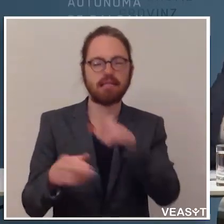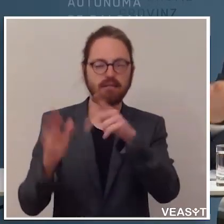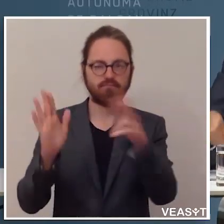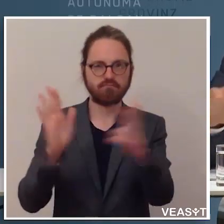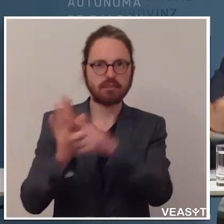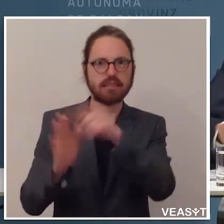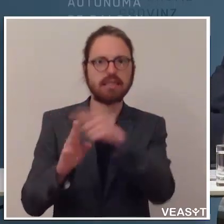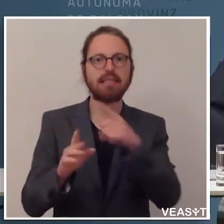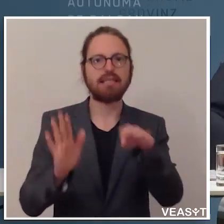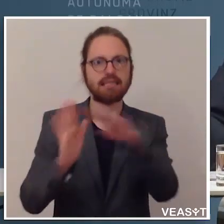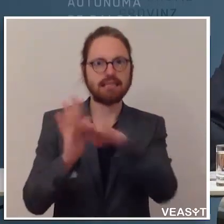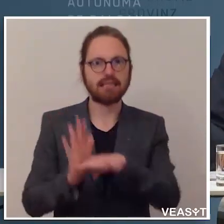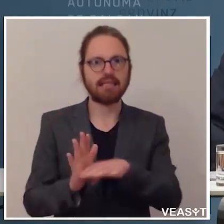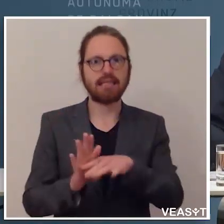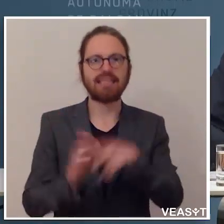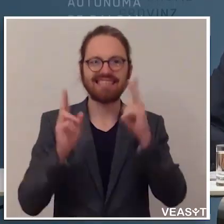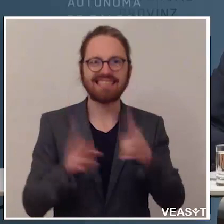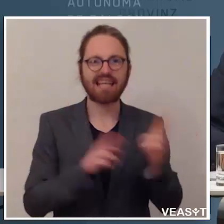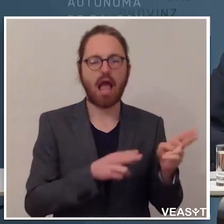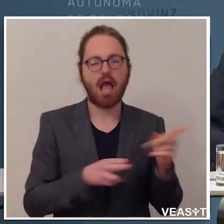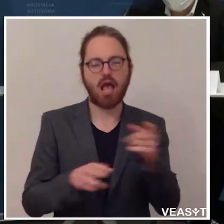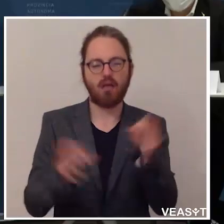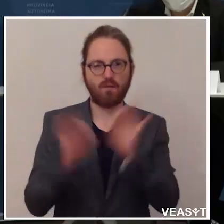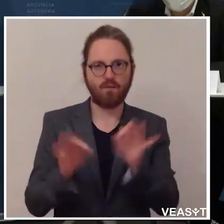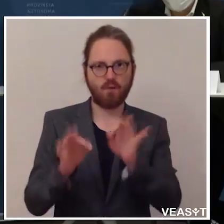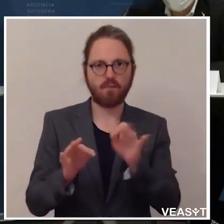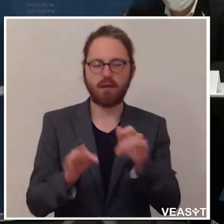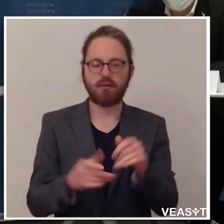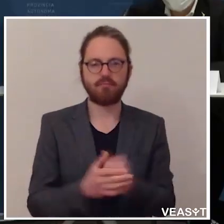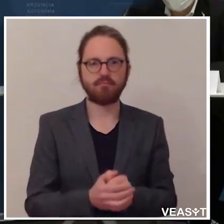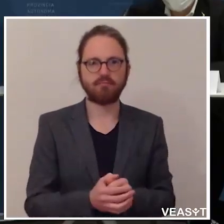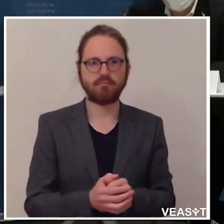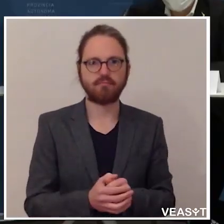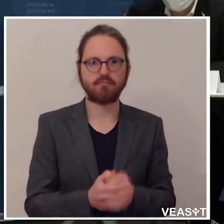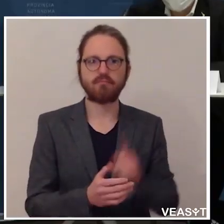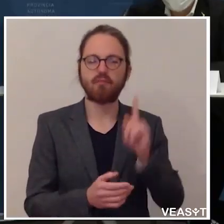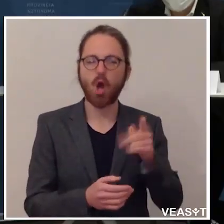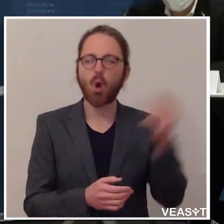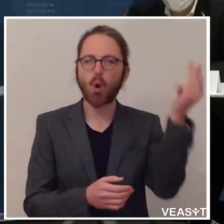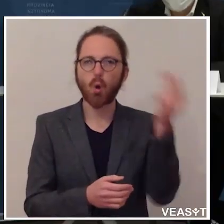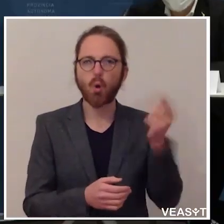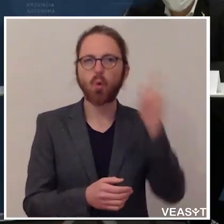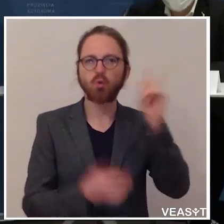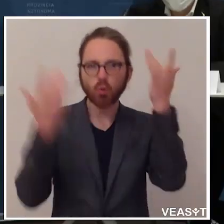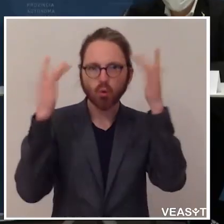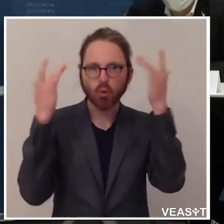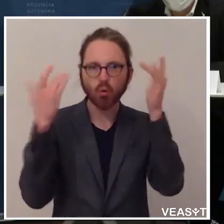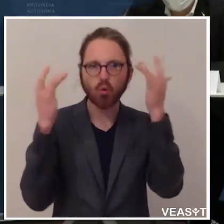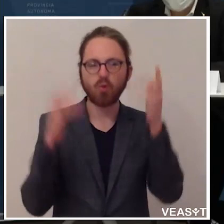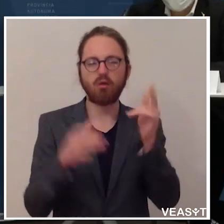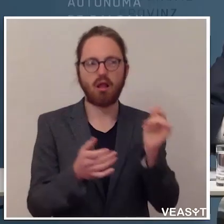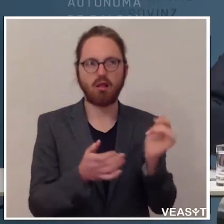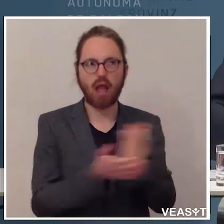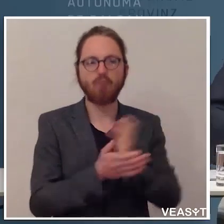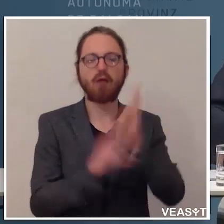die spezifisch auch für die jeweiligen Tätigkeiten festgelegt sind. Auch künstlerische und kulturelle Tätigkeiten können wieder